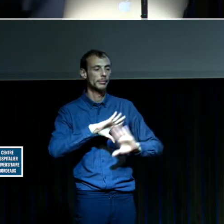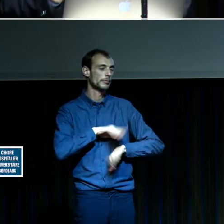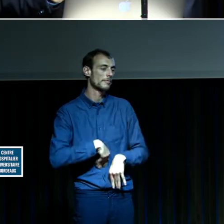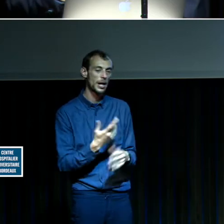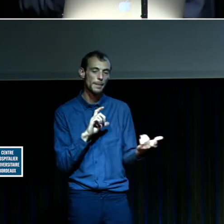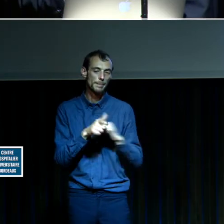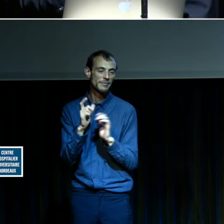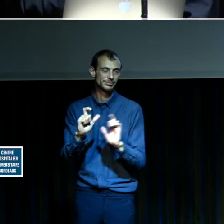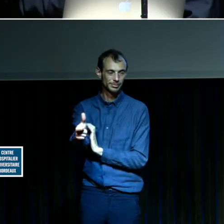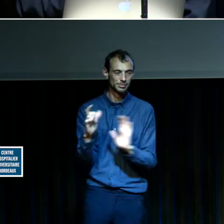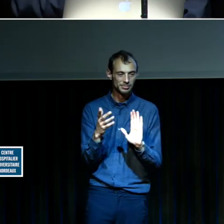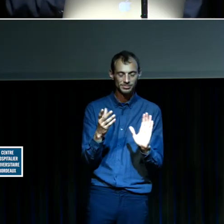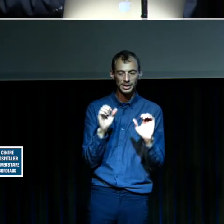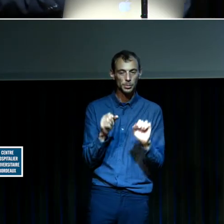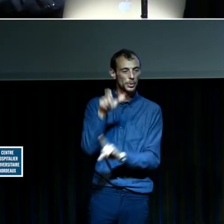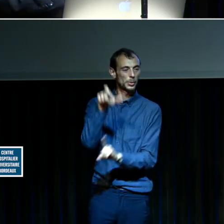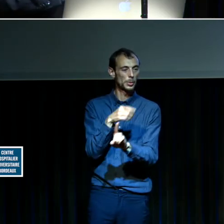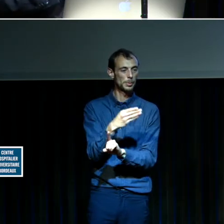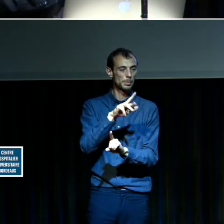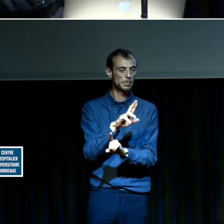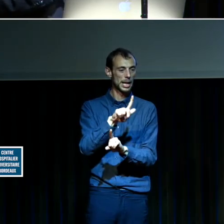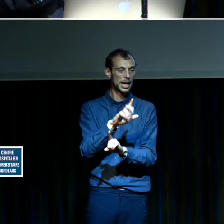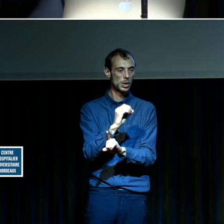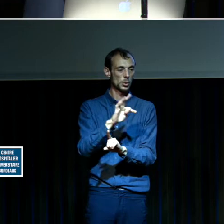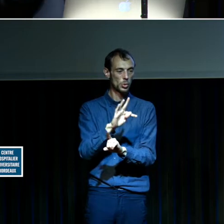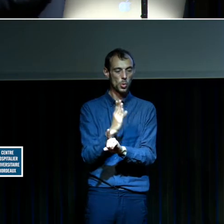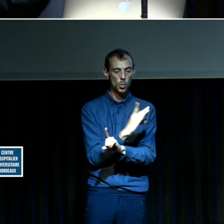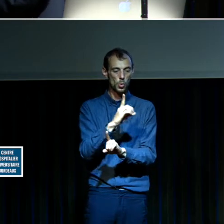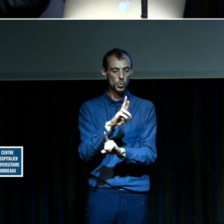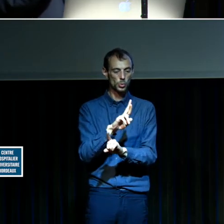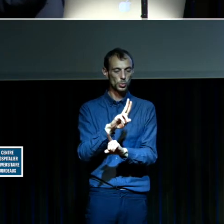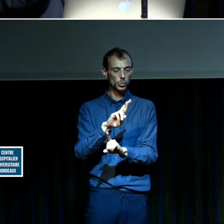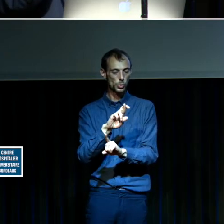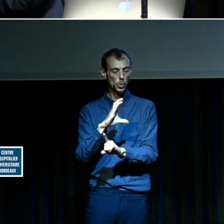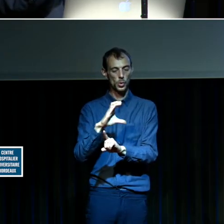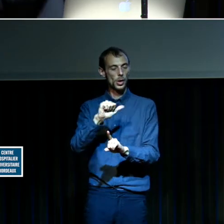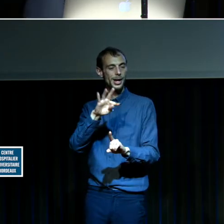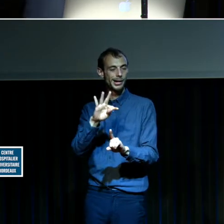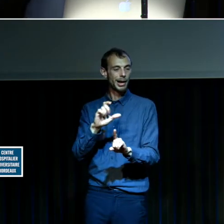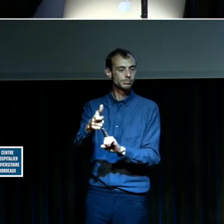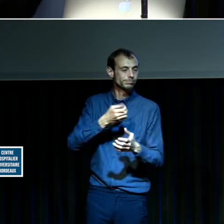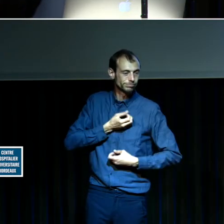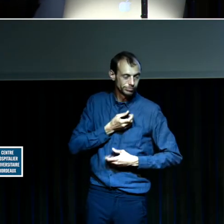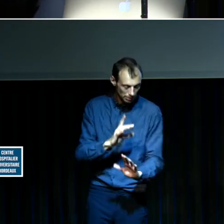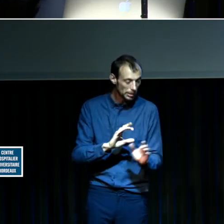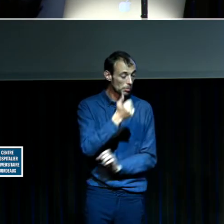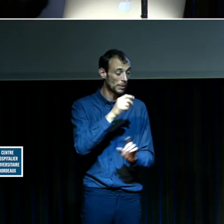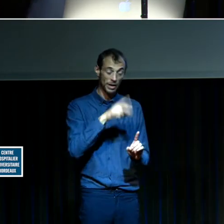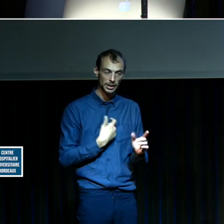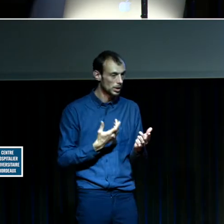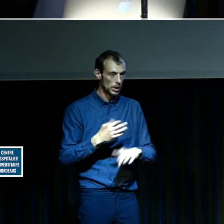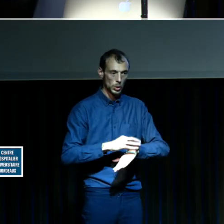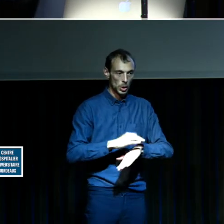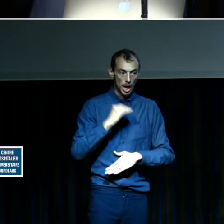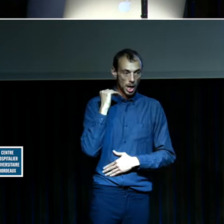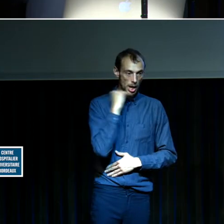laisser la parole à Margot Turca. Chaque minute compte. Hein. Retenez les 3 signes principaux. Bouche